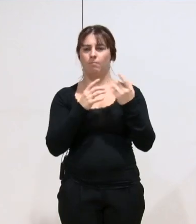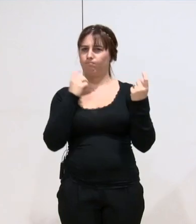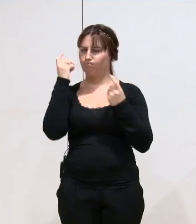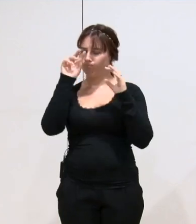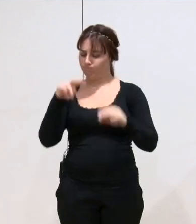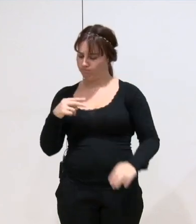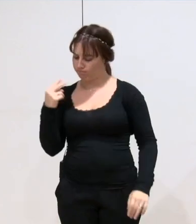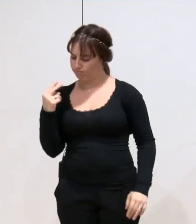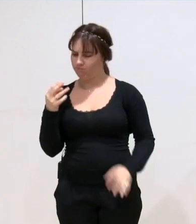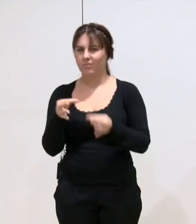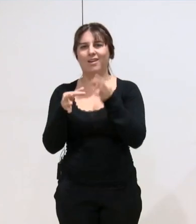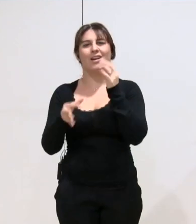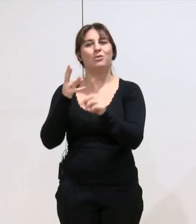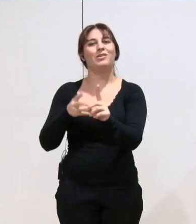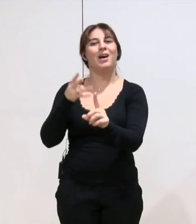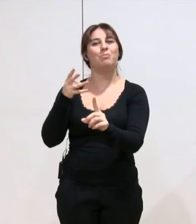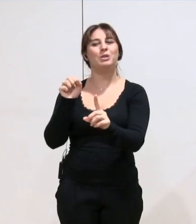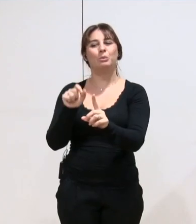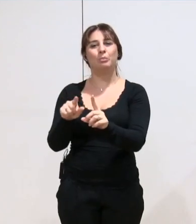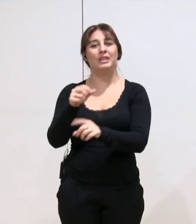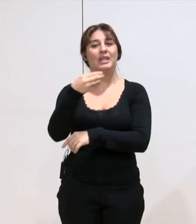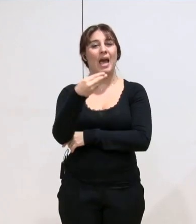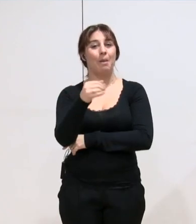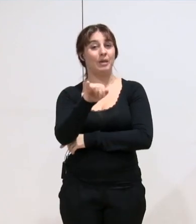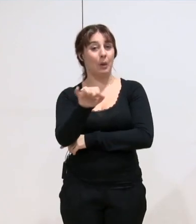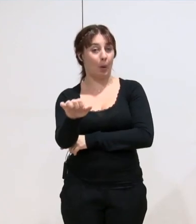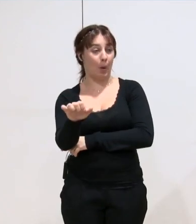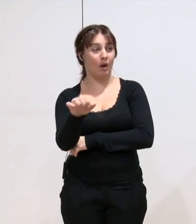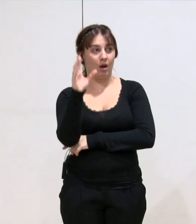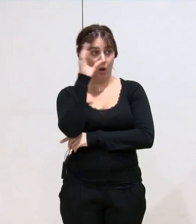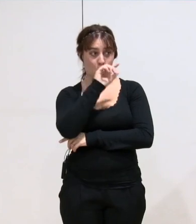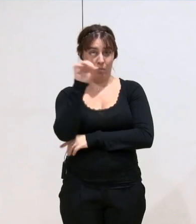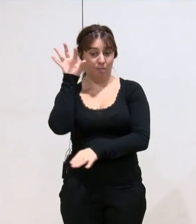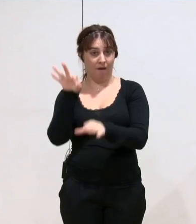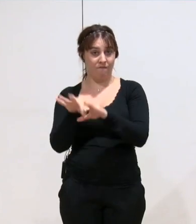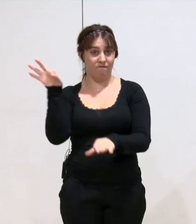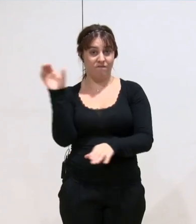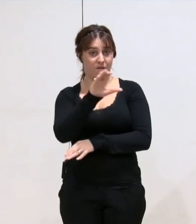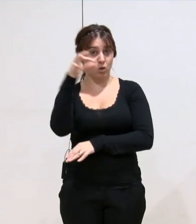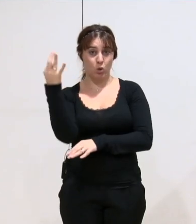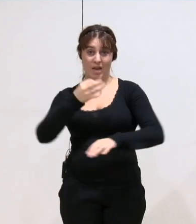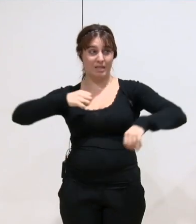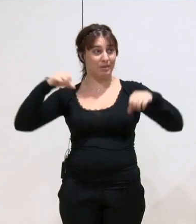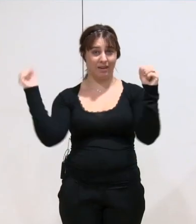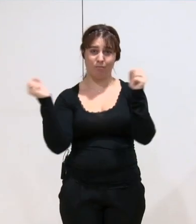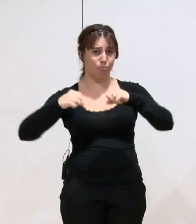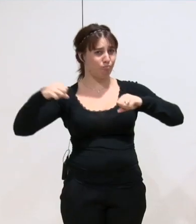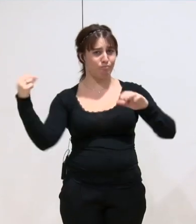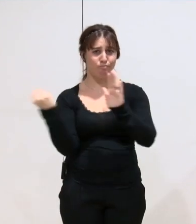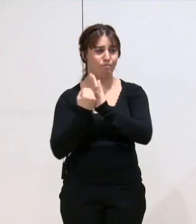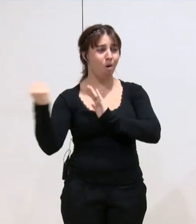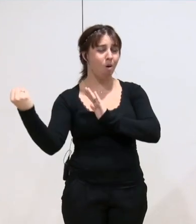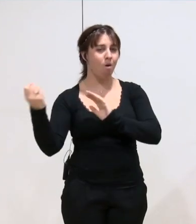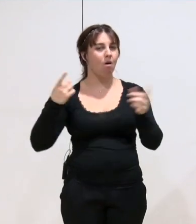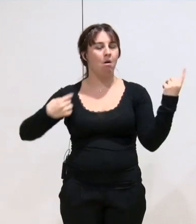des résultats de cette mission MIE, qui, je le rappelle, a été votée à l'unanimité et nous appelait tous à